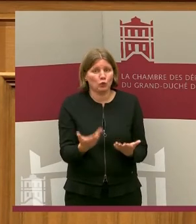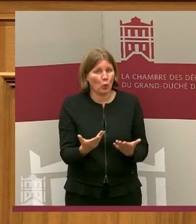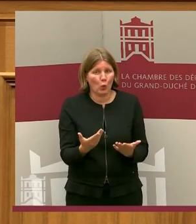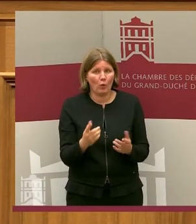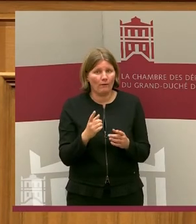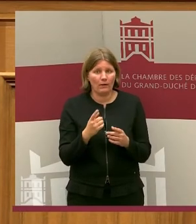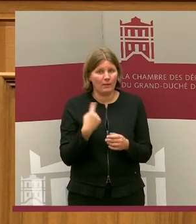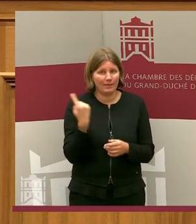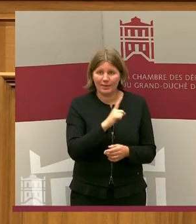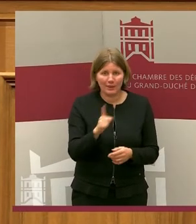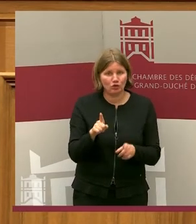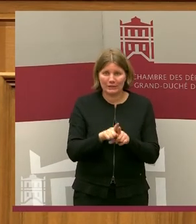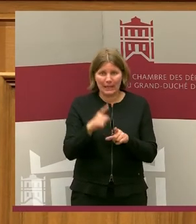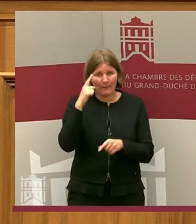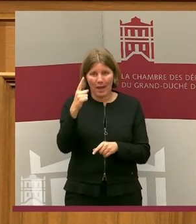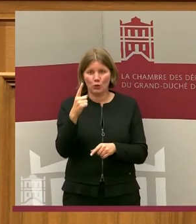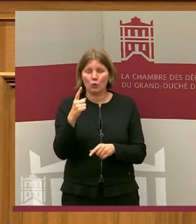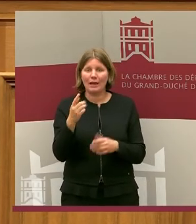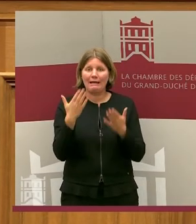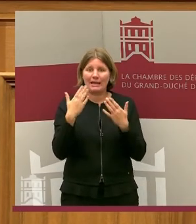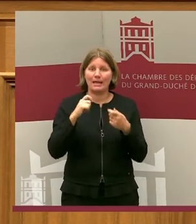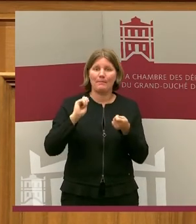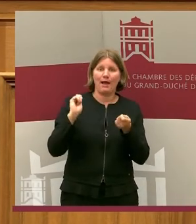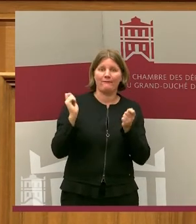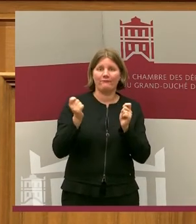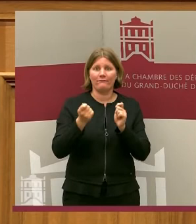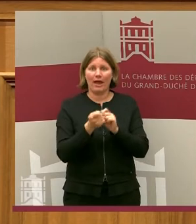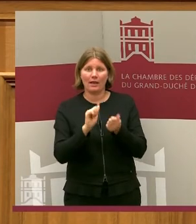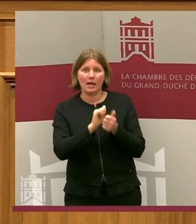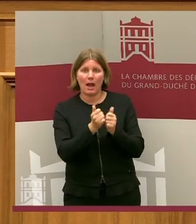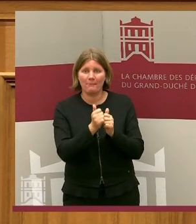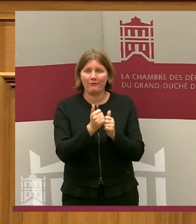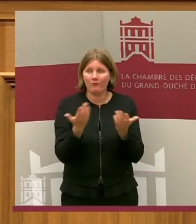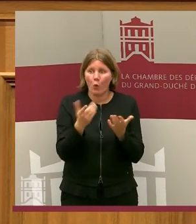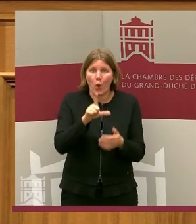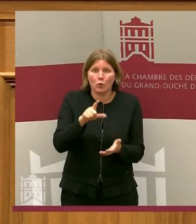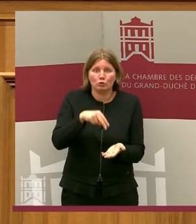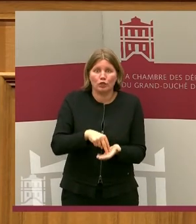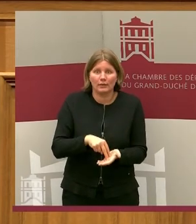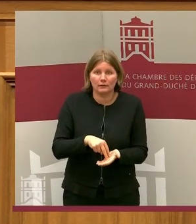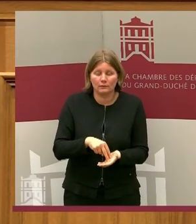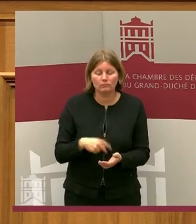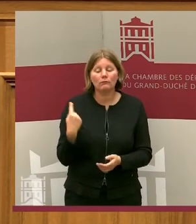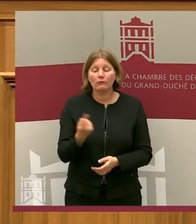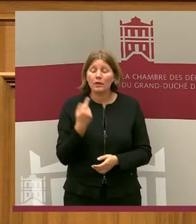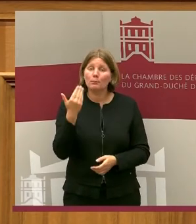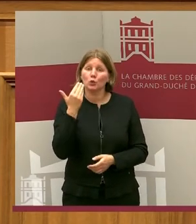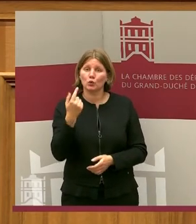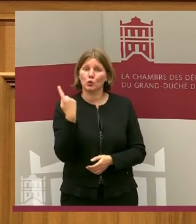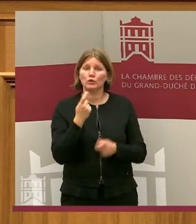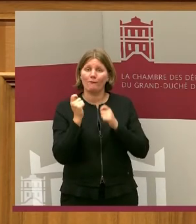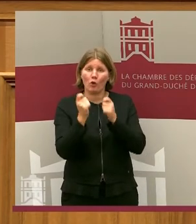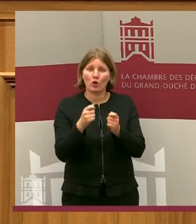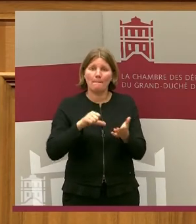Kampf gegen den Klimawandel. Wie schon am Anfang gesagt, begrüßen wir, dass das Propos über die